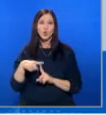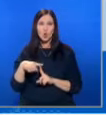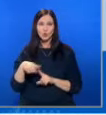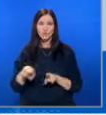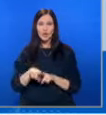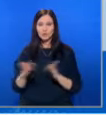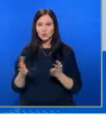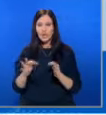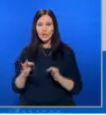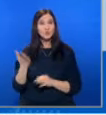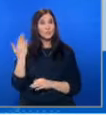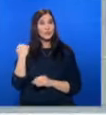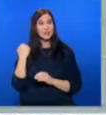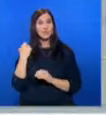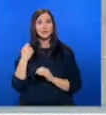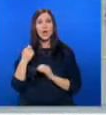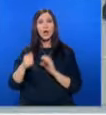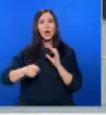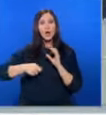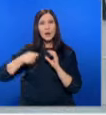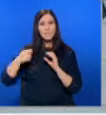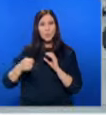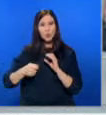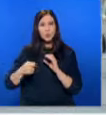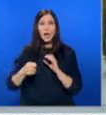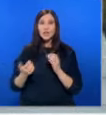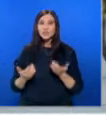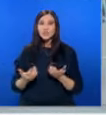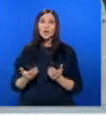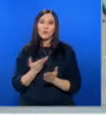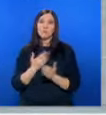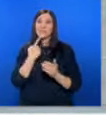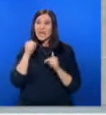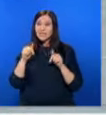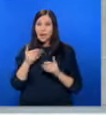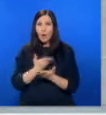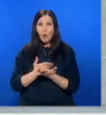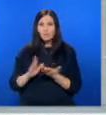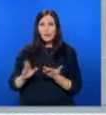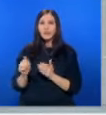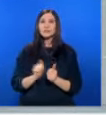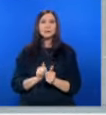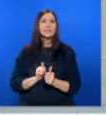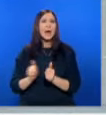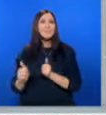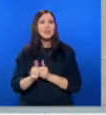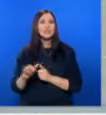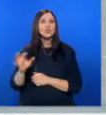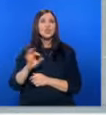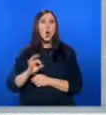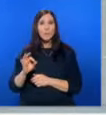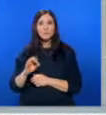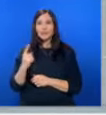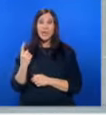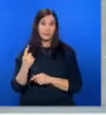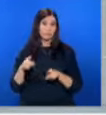както стана ясно от предишния репортаж, от пъзелът отпадат за сега заместничката на омбудсмана и